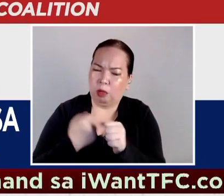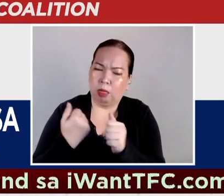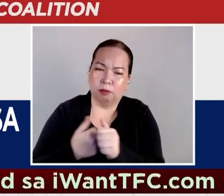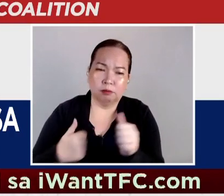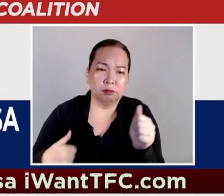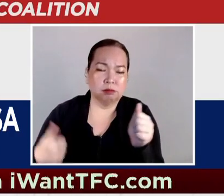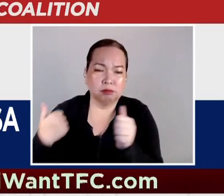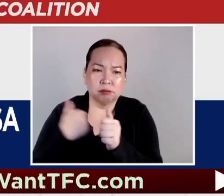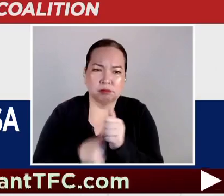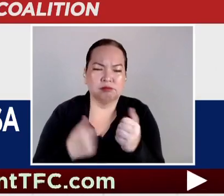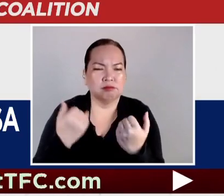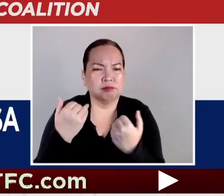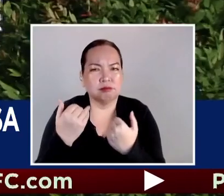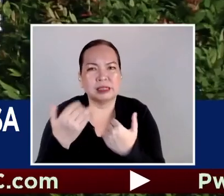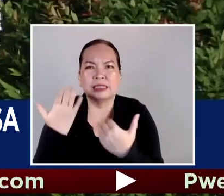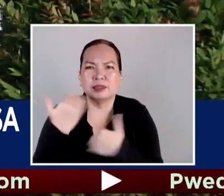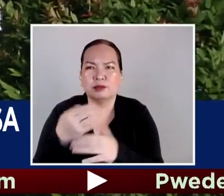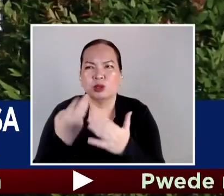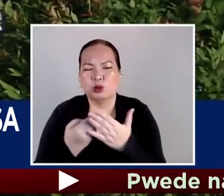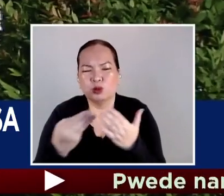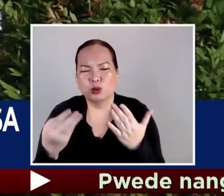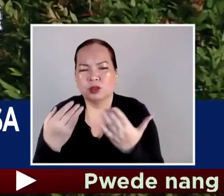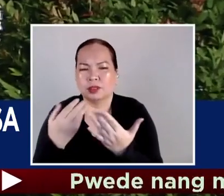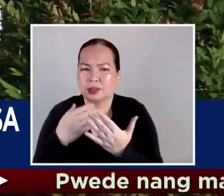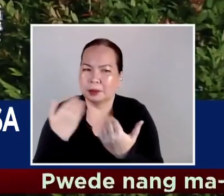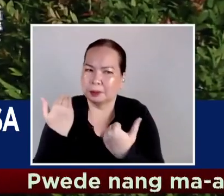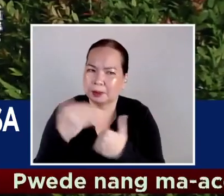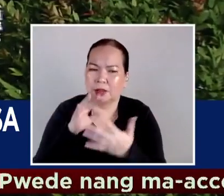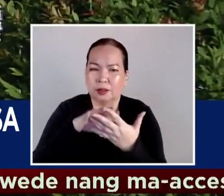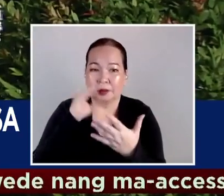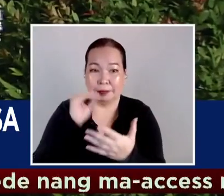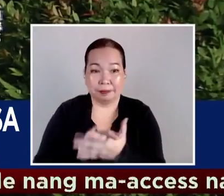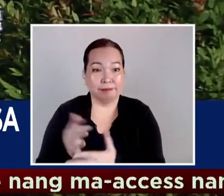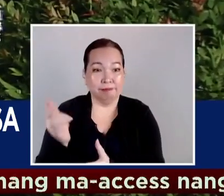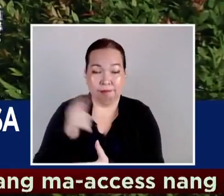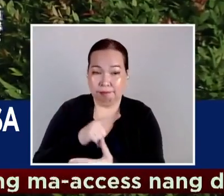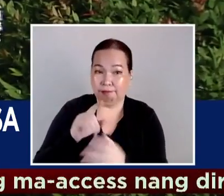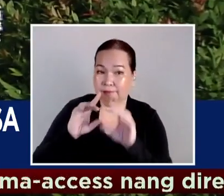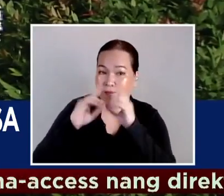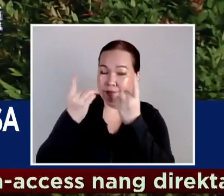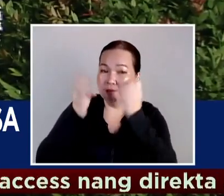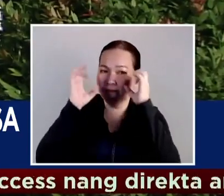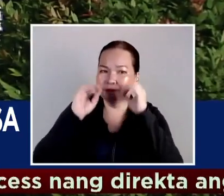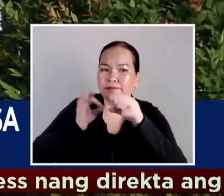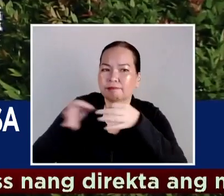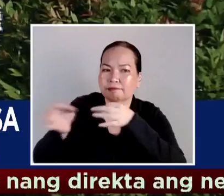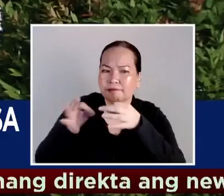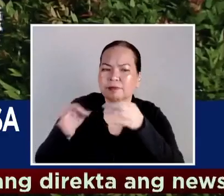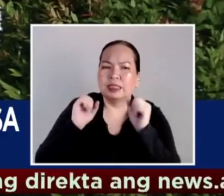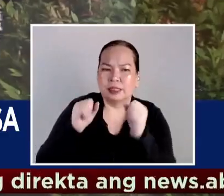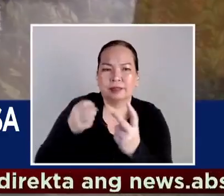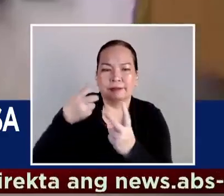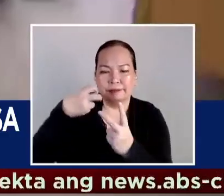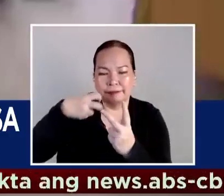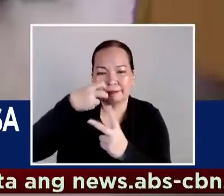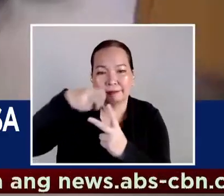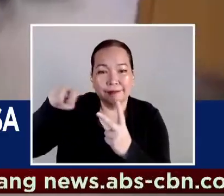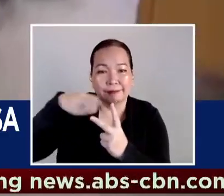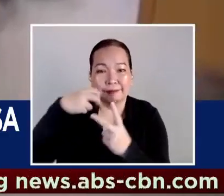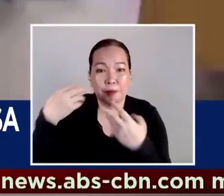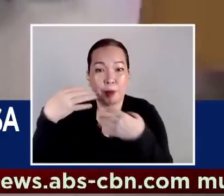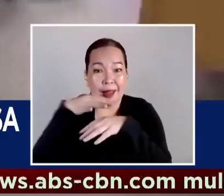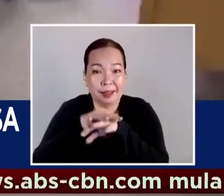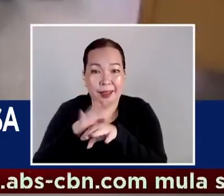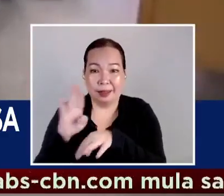very limited learning. Nilinaw naman ng DepEd na pwede pa rin ang blended o distance learning. Ngayong